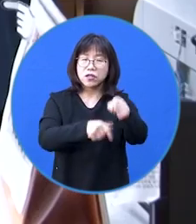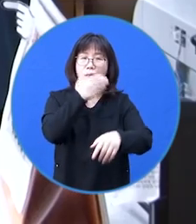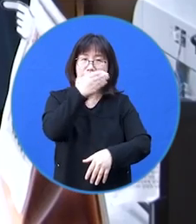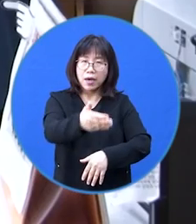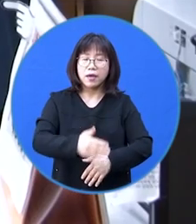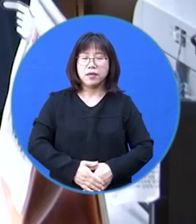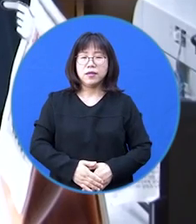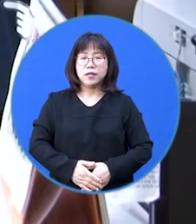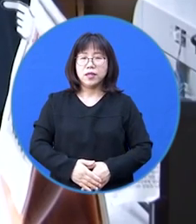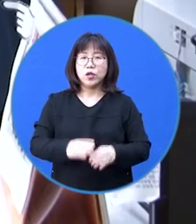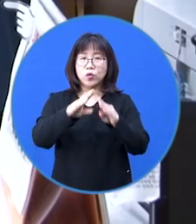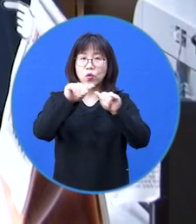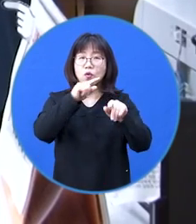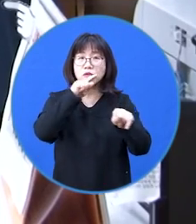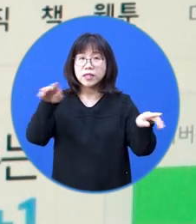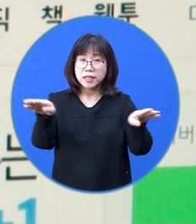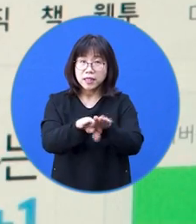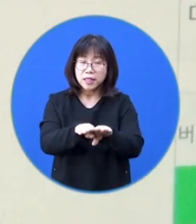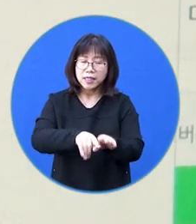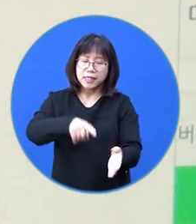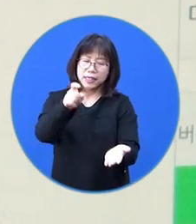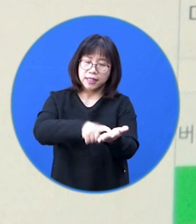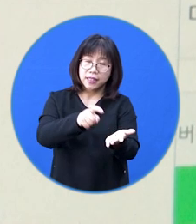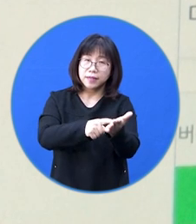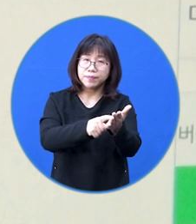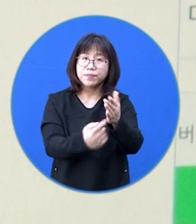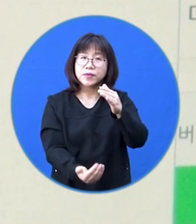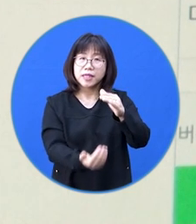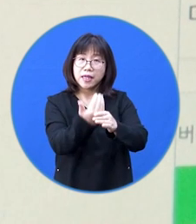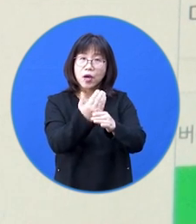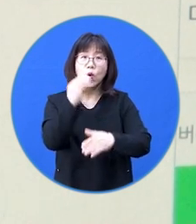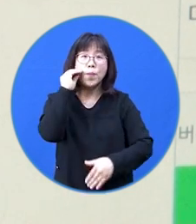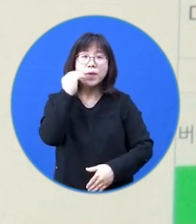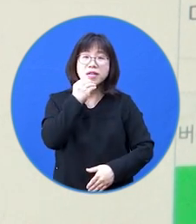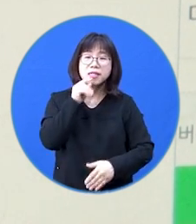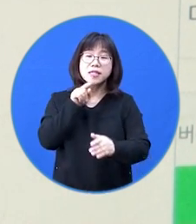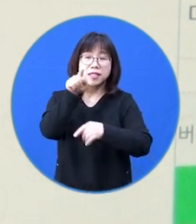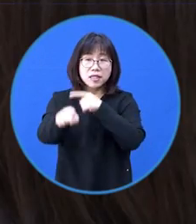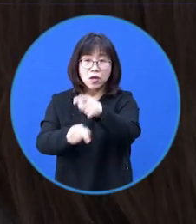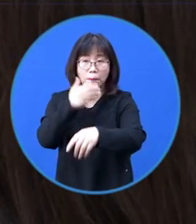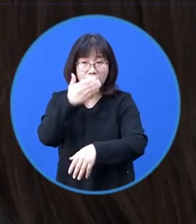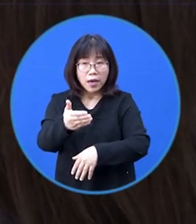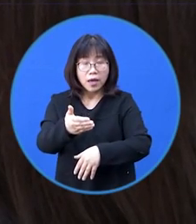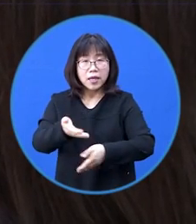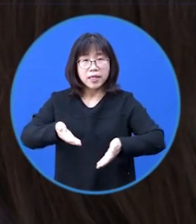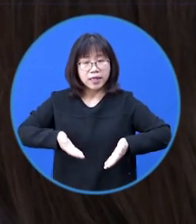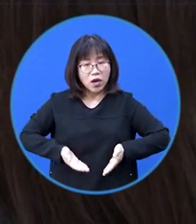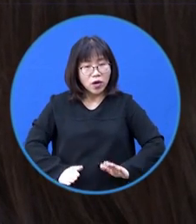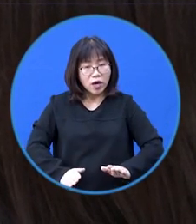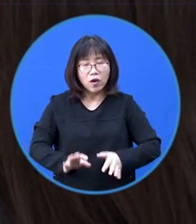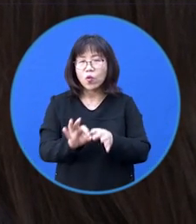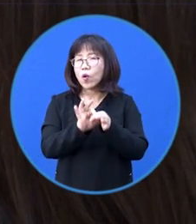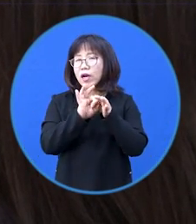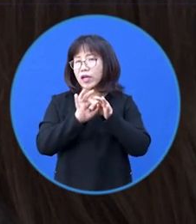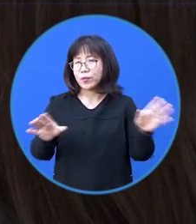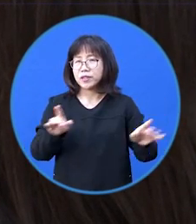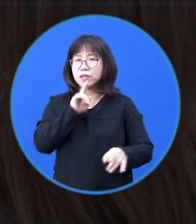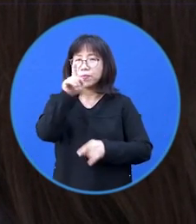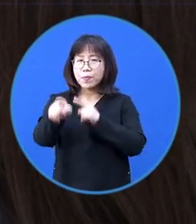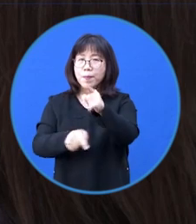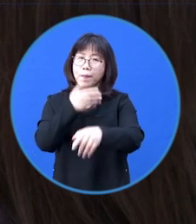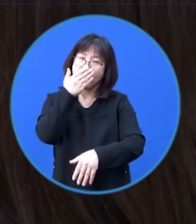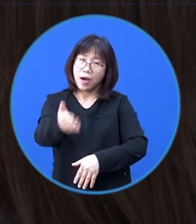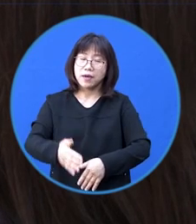됩니다 주말에는 긴급 재난 지원금 홈페이지에서 신청할 경우 출생 연도와 상관없이 신청이